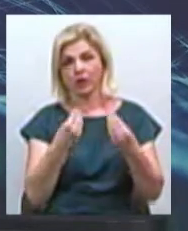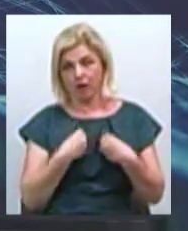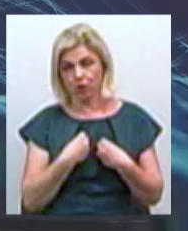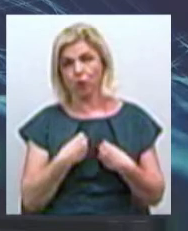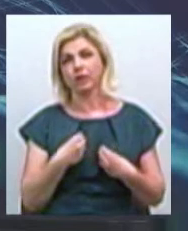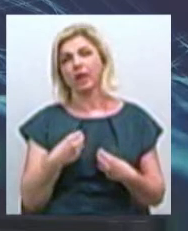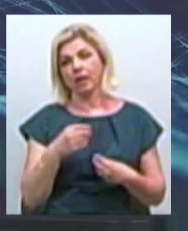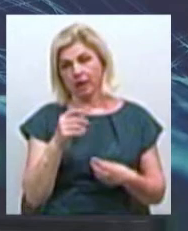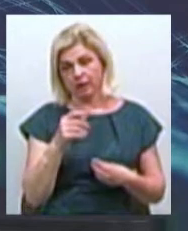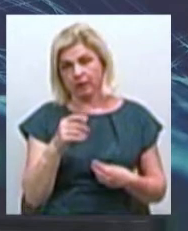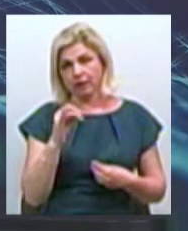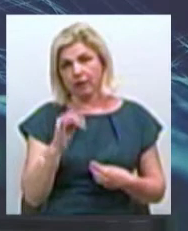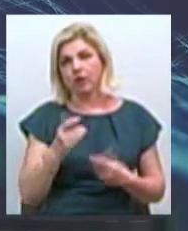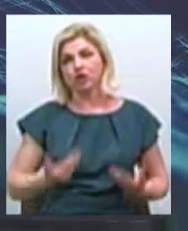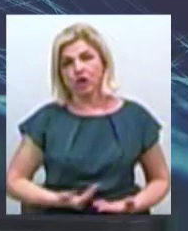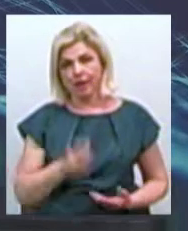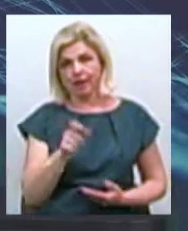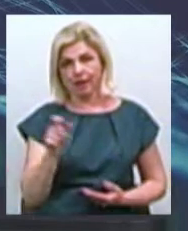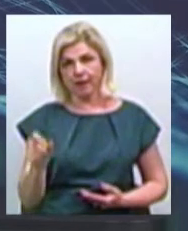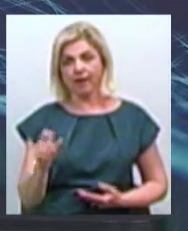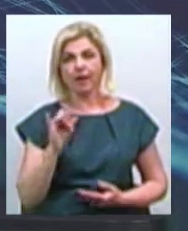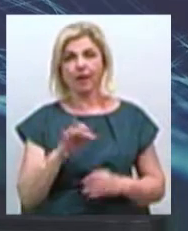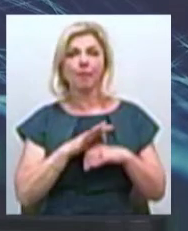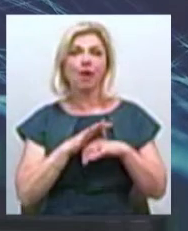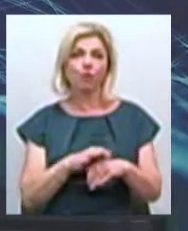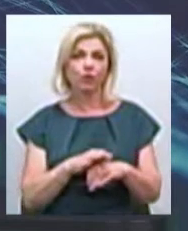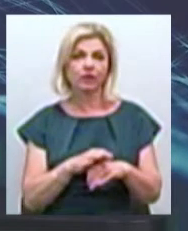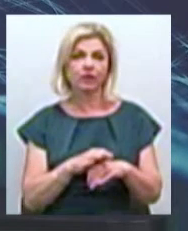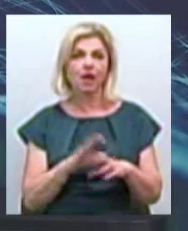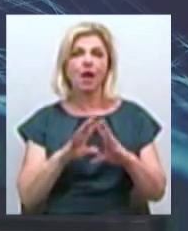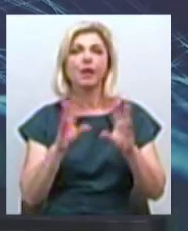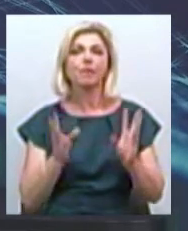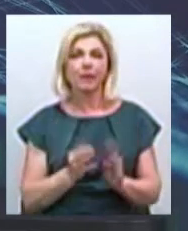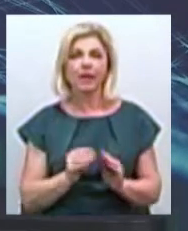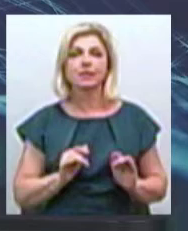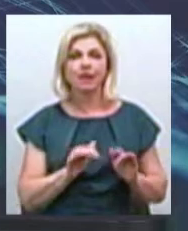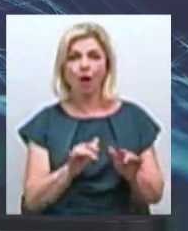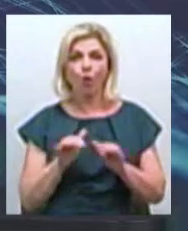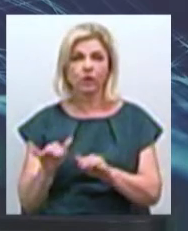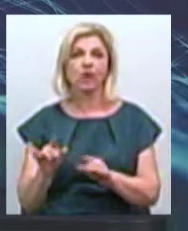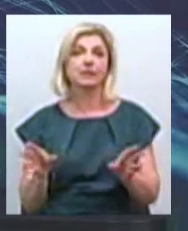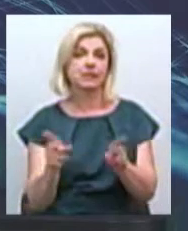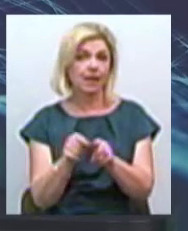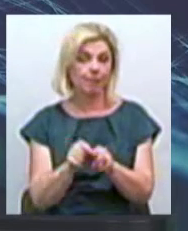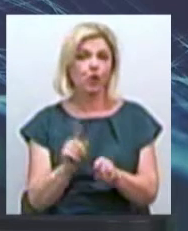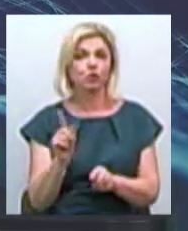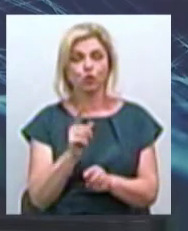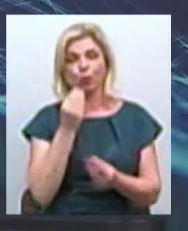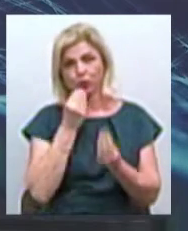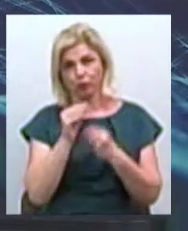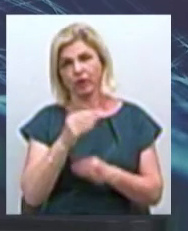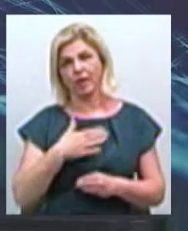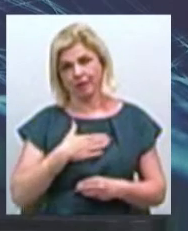інститути громадянського суспільства, і мешканці, і проводилися спільні заходи з ними для того, щоб вдосконалити